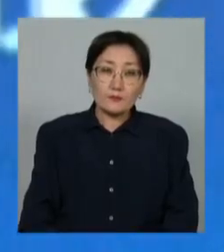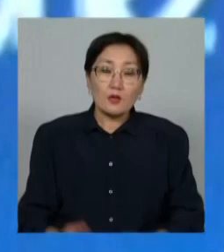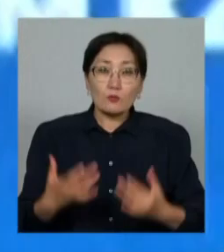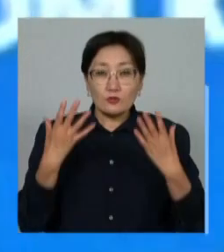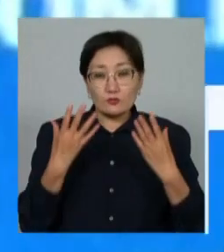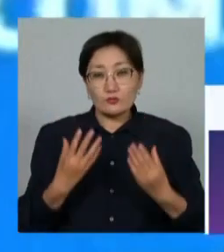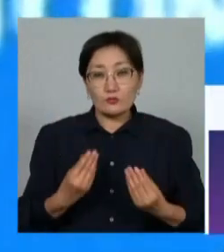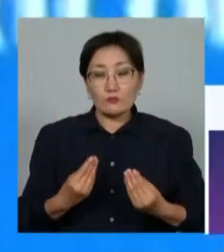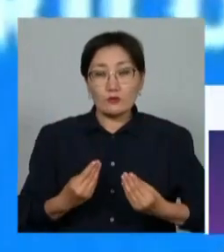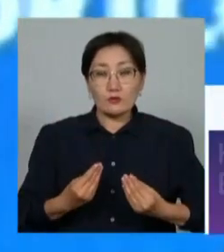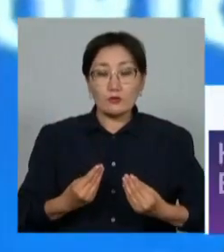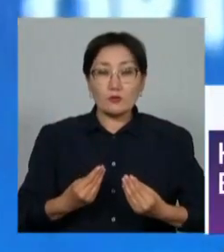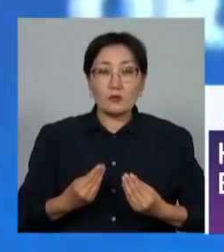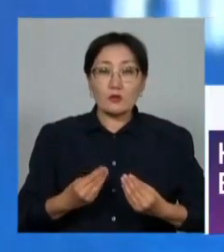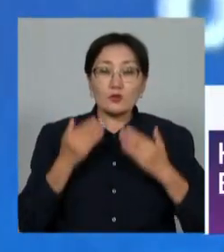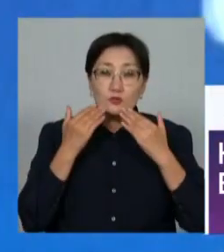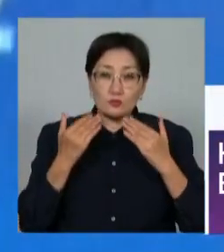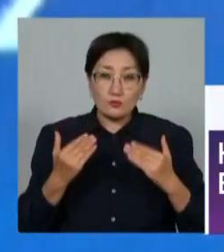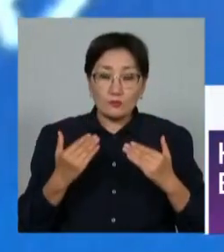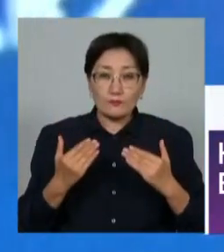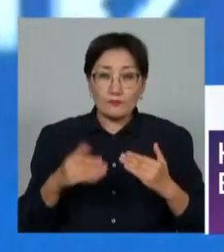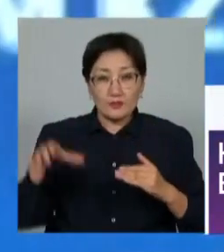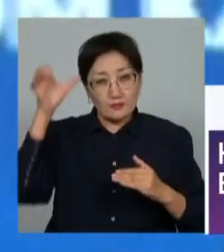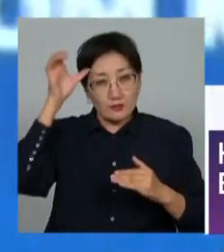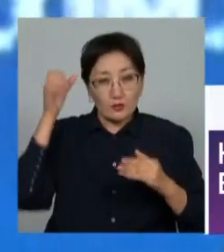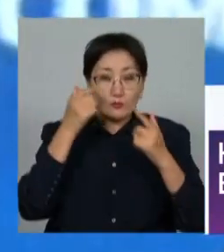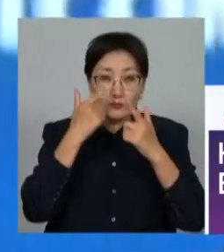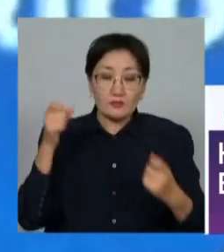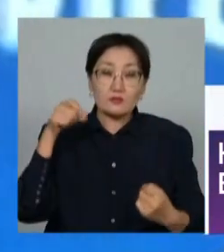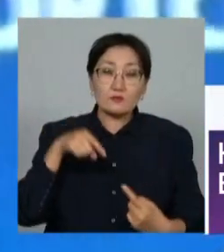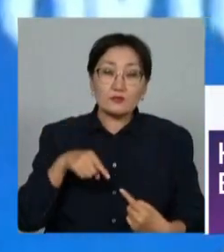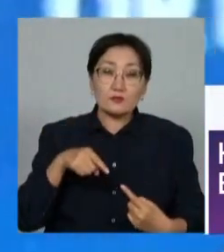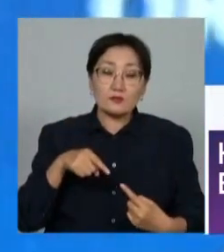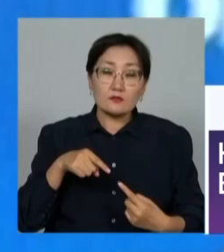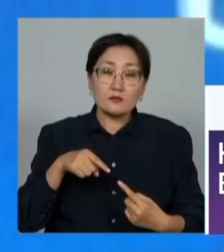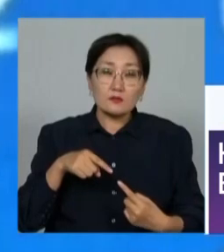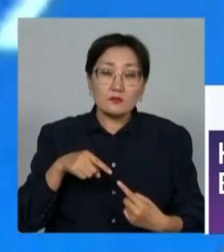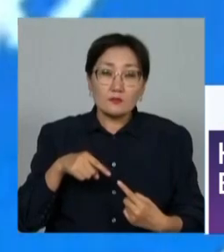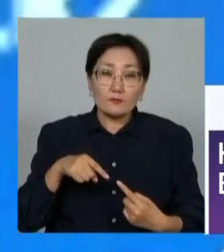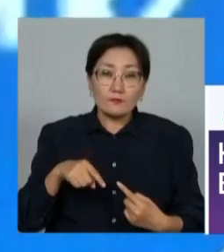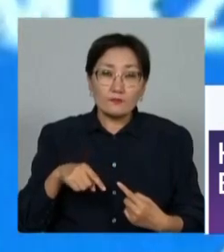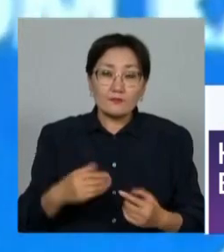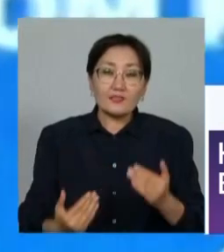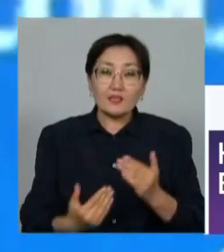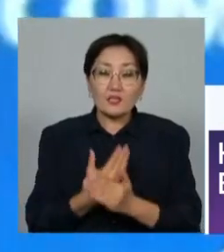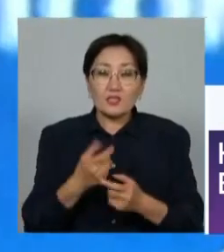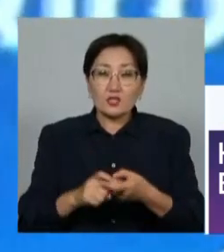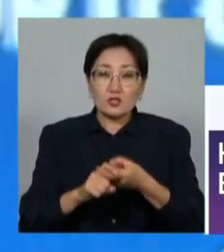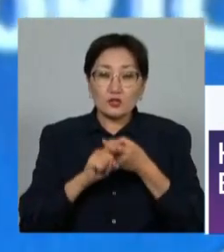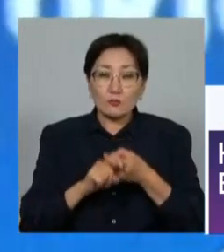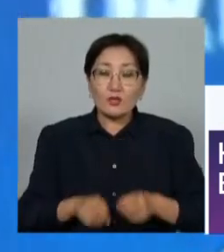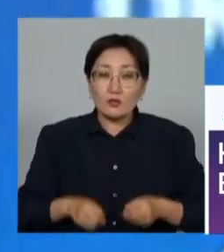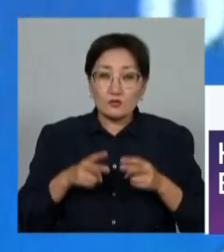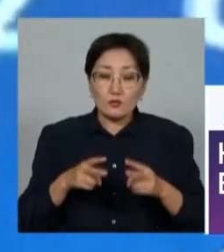Бүгінгі күні соңғы ғылыми мәліметтерге сүйене отыра, қайта жұқтыру